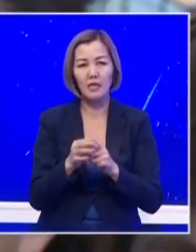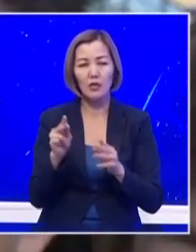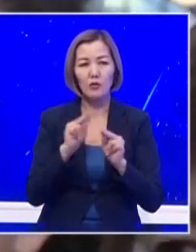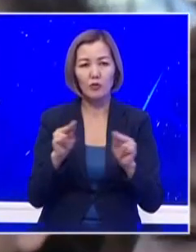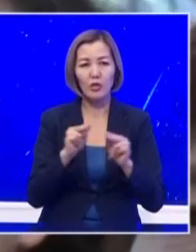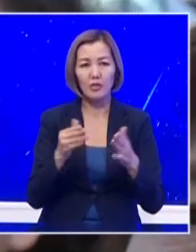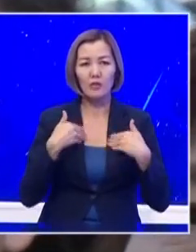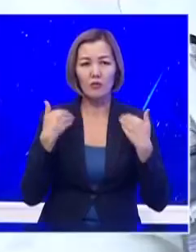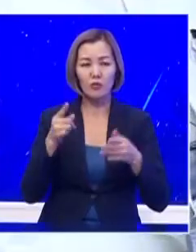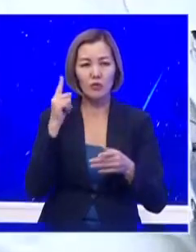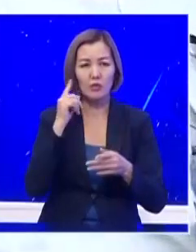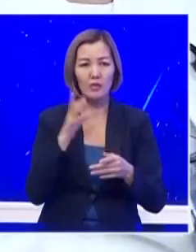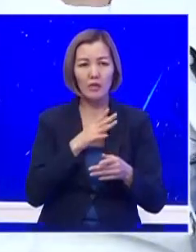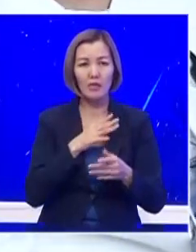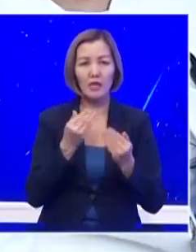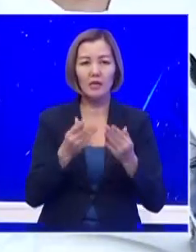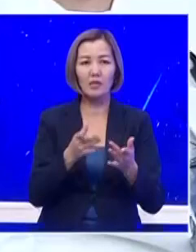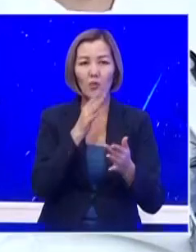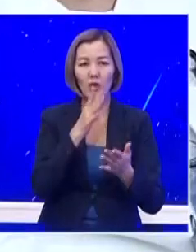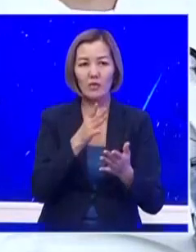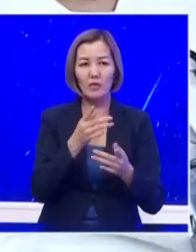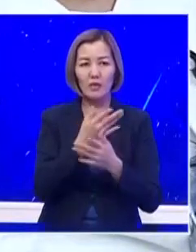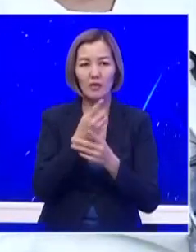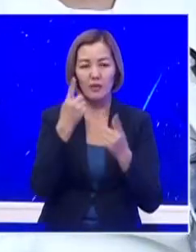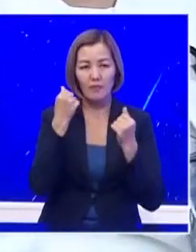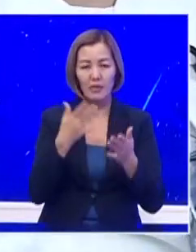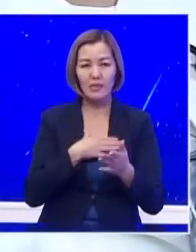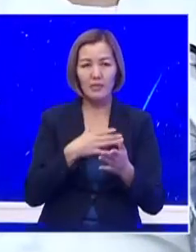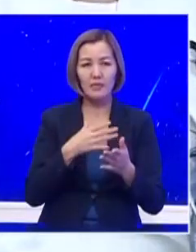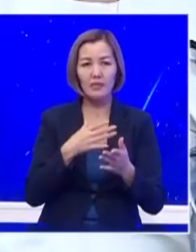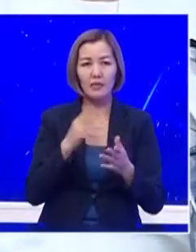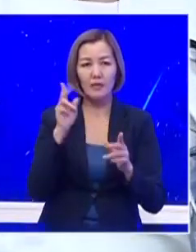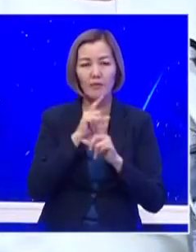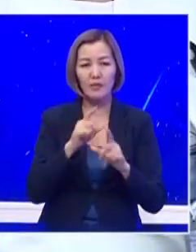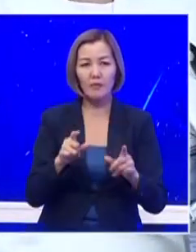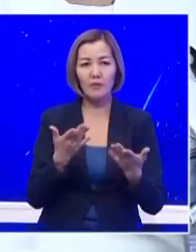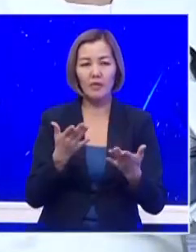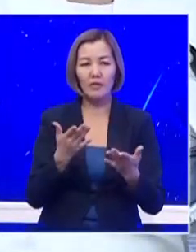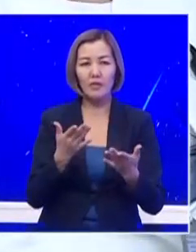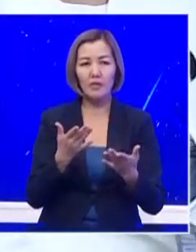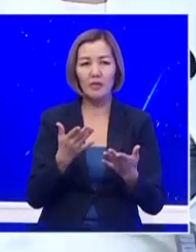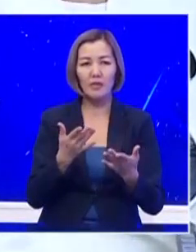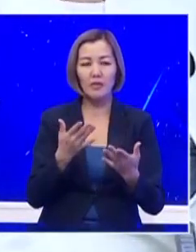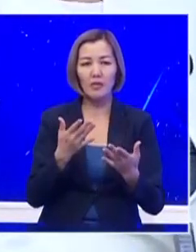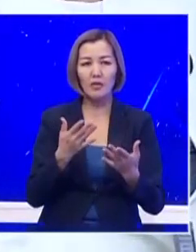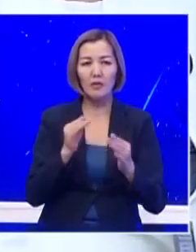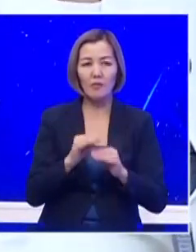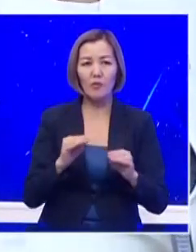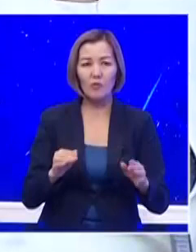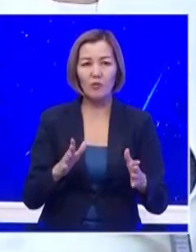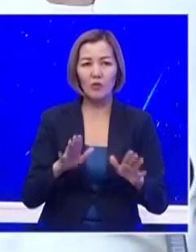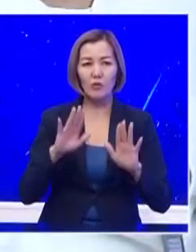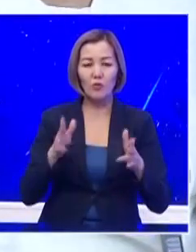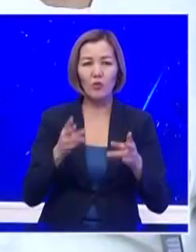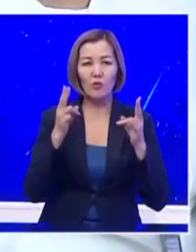ұстаздардың ұсынысын тыңдады. Қазіргі уақытта, өзіңіз білесіз, мектептен тыс уақытта демалыс кезеңдерінде мектеп оқушылары оқыс